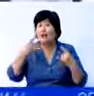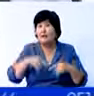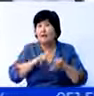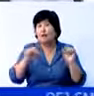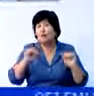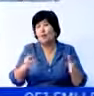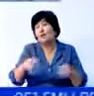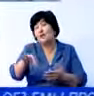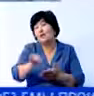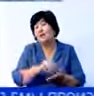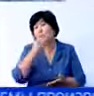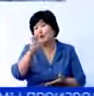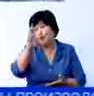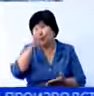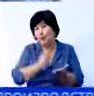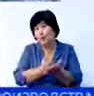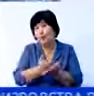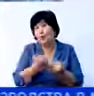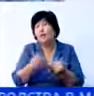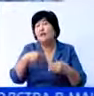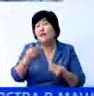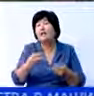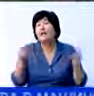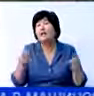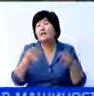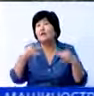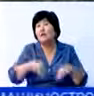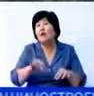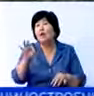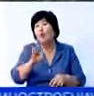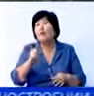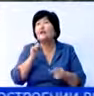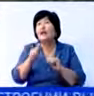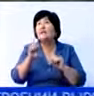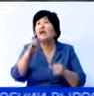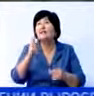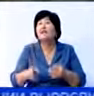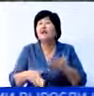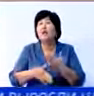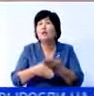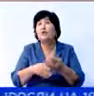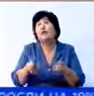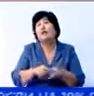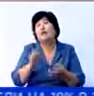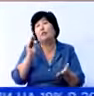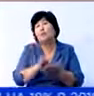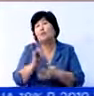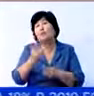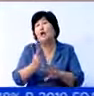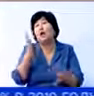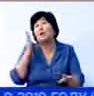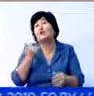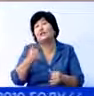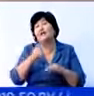могут получить сразу три госуслуги. Подать заявление на свидетельство о рождении, на назначение социальных пособий, а также поставить ребенка на очередь